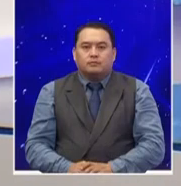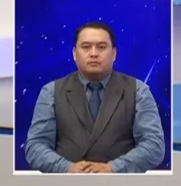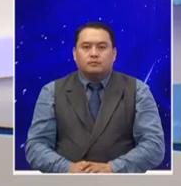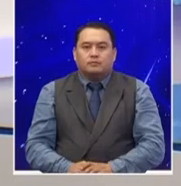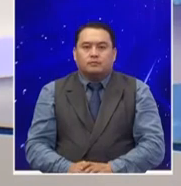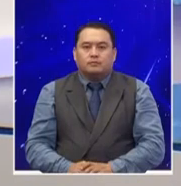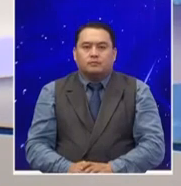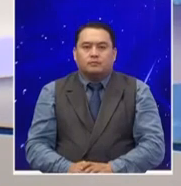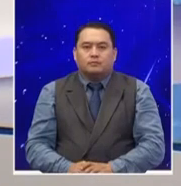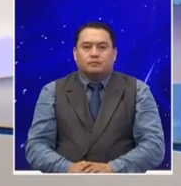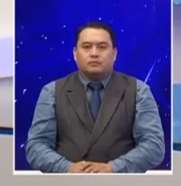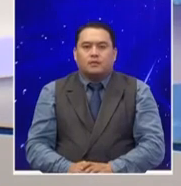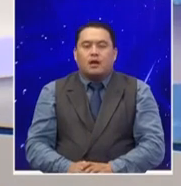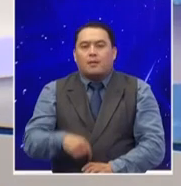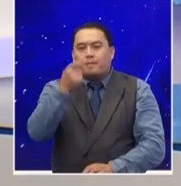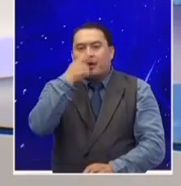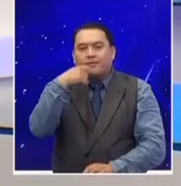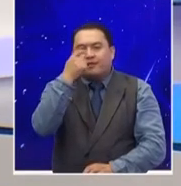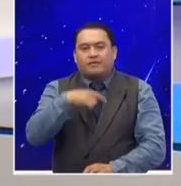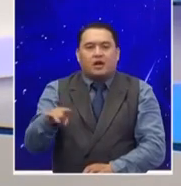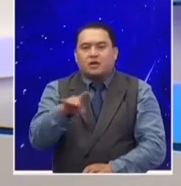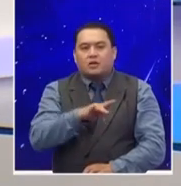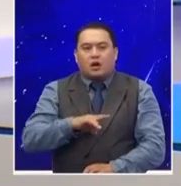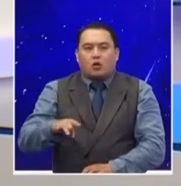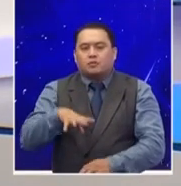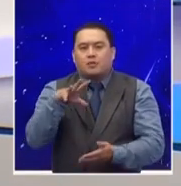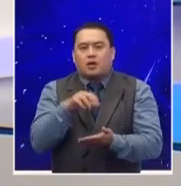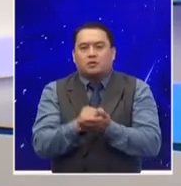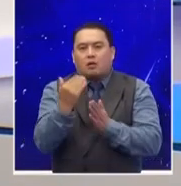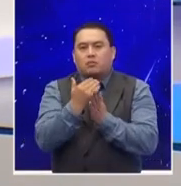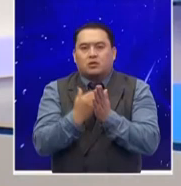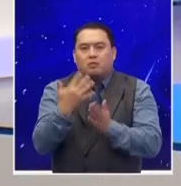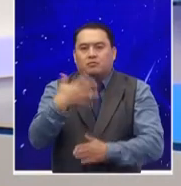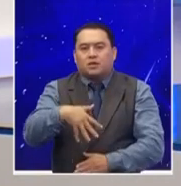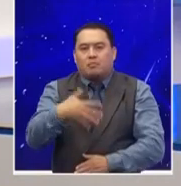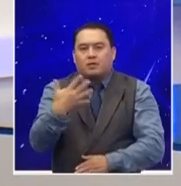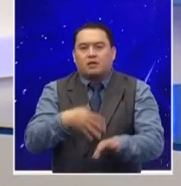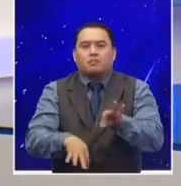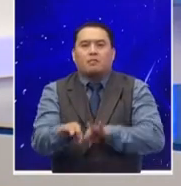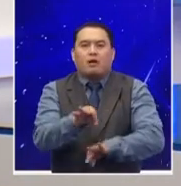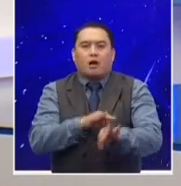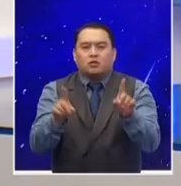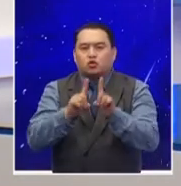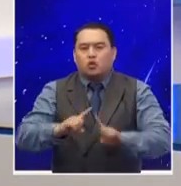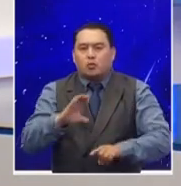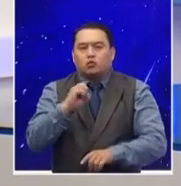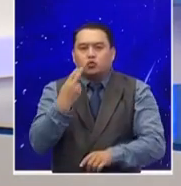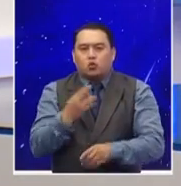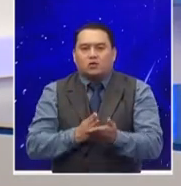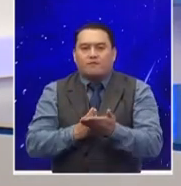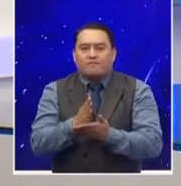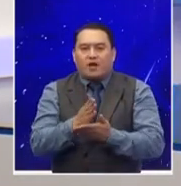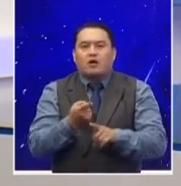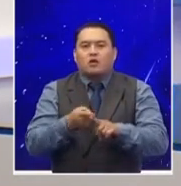В рамках дорожной карты занятости в Панфиловском районе реализуется сразу 55 проектов. Особую социальную